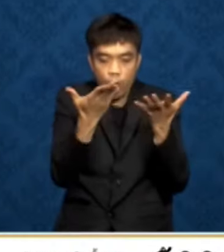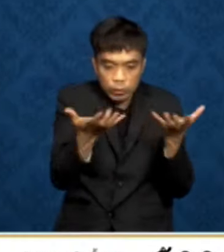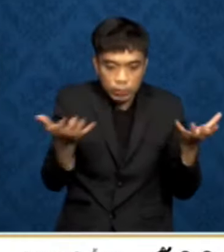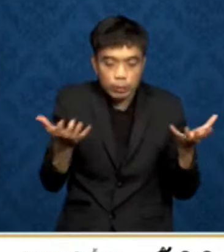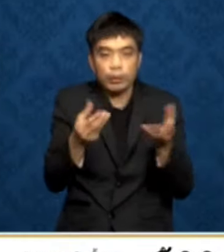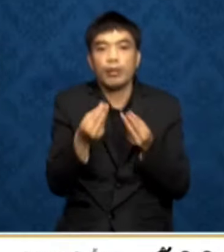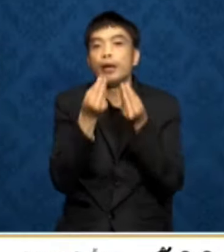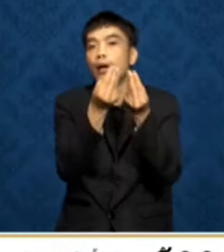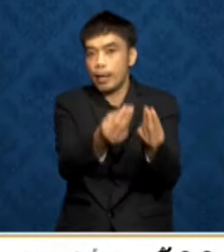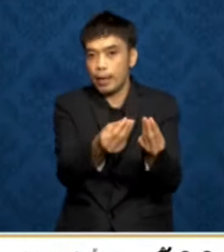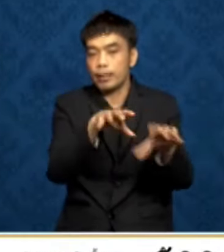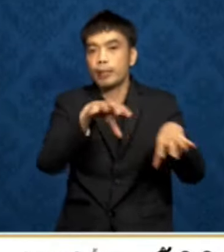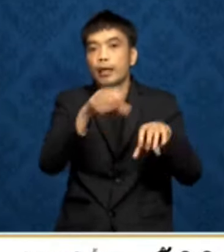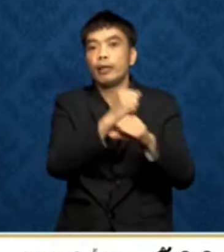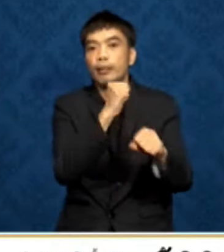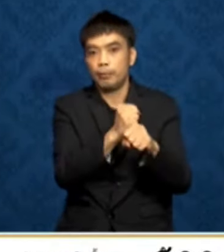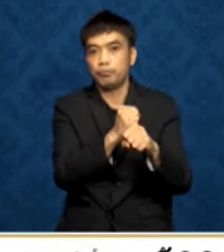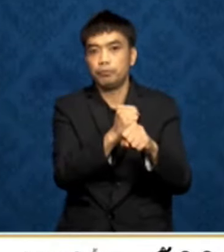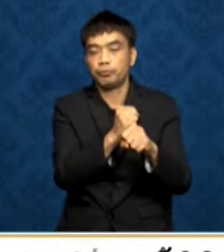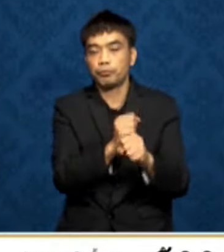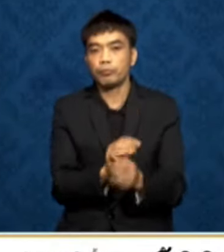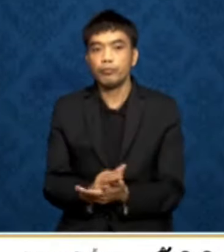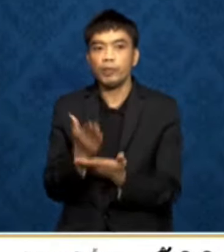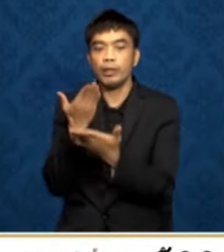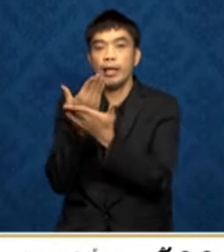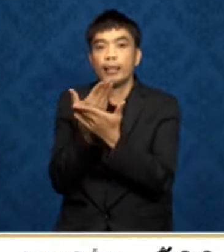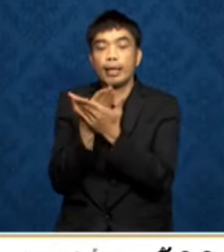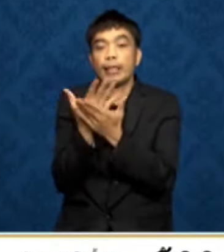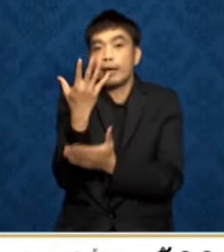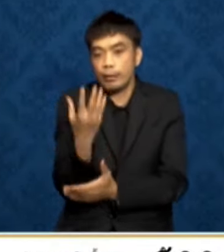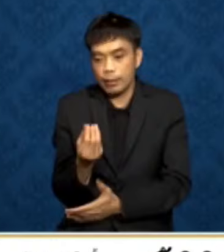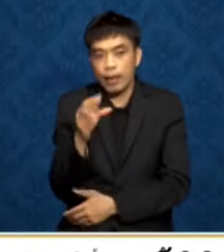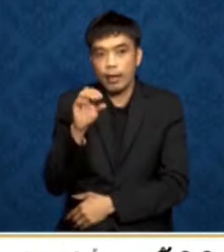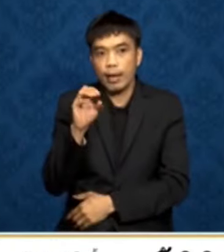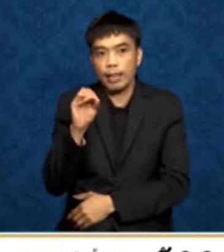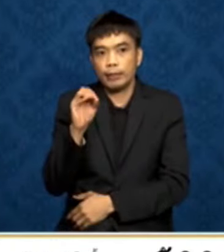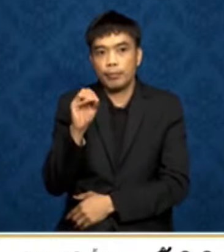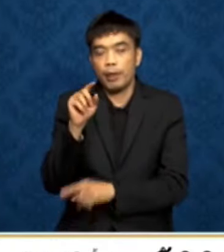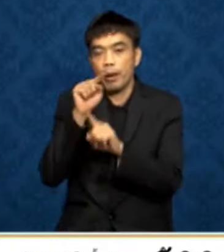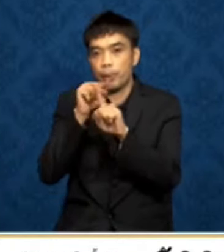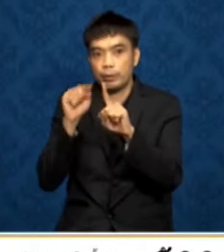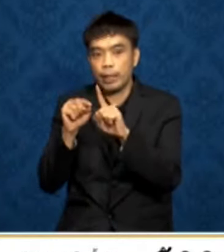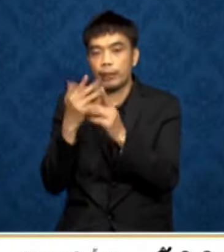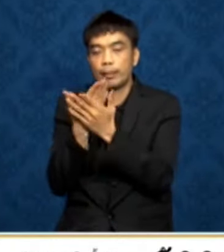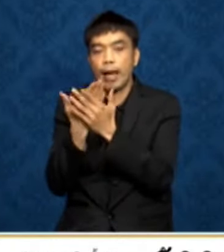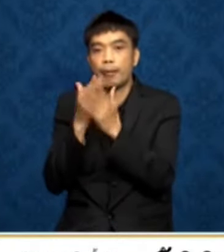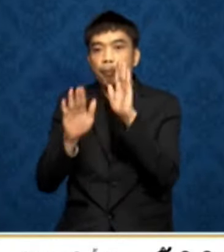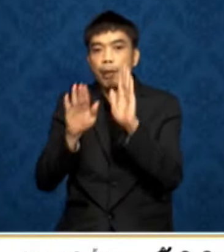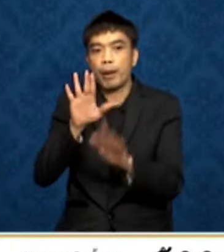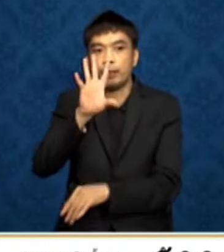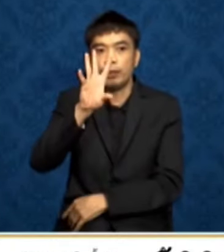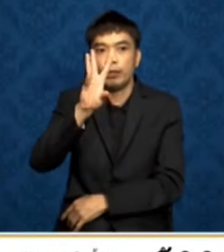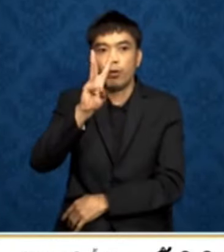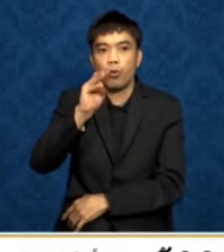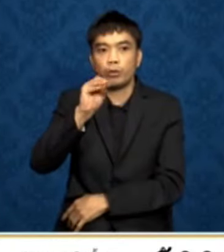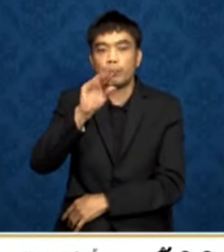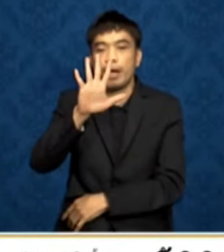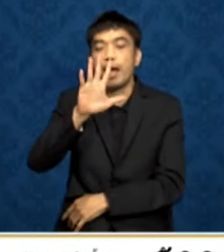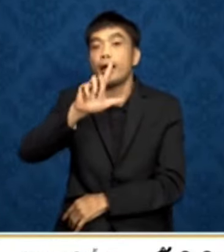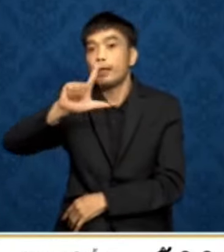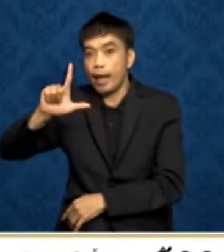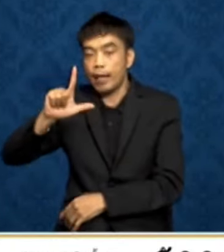ชนได้อย่างดีมากขึ้นนะครับแล้วก็งบดำเนินการที่เหลืออีก50%หรือ 65ล้านบาทนั้นเป็นงบที่เราใช้ในการสนับสนุน